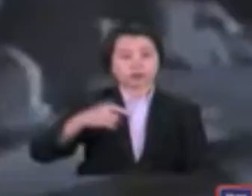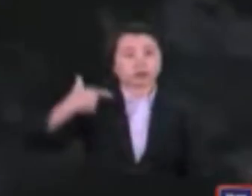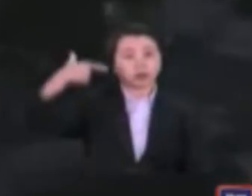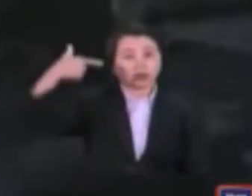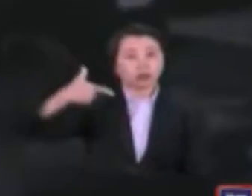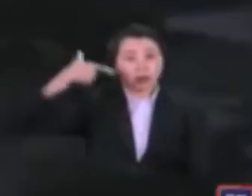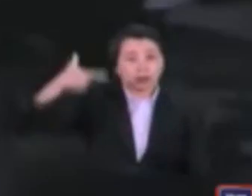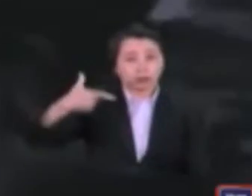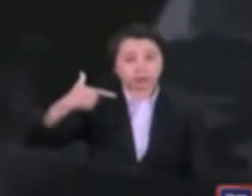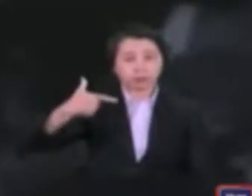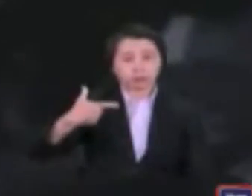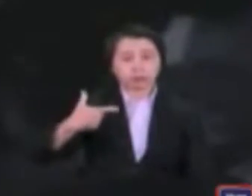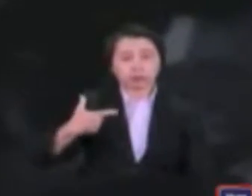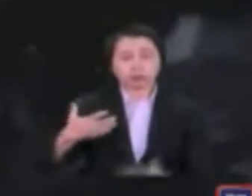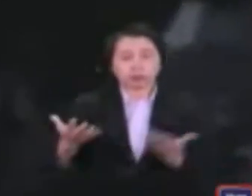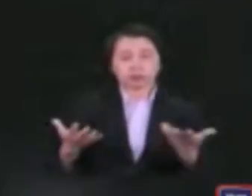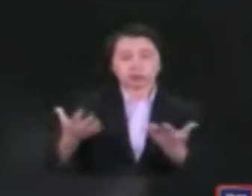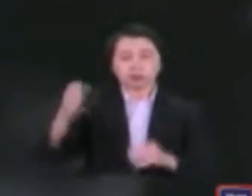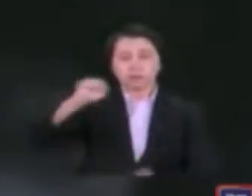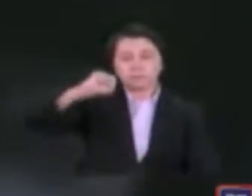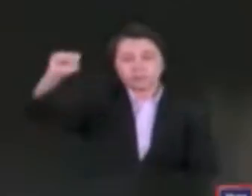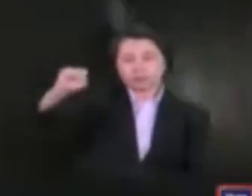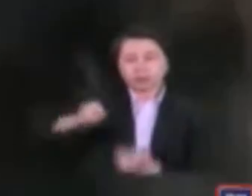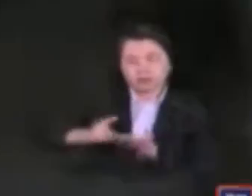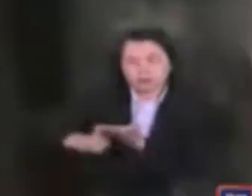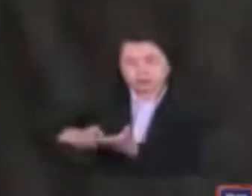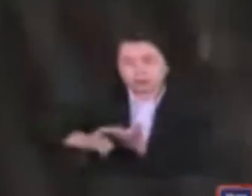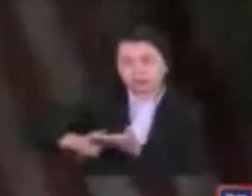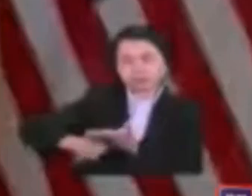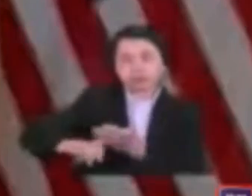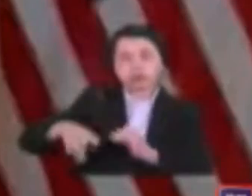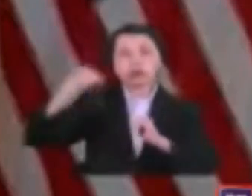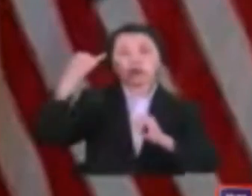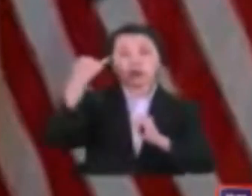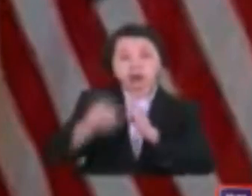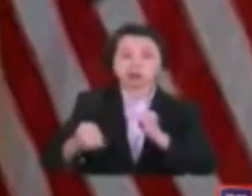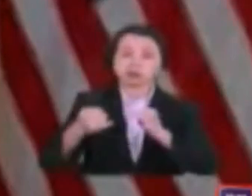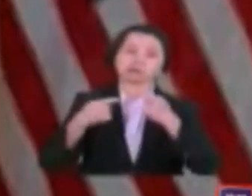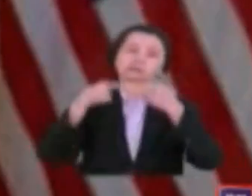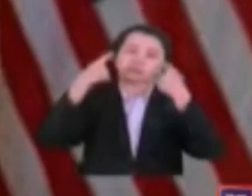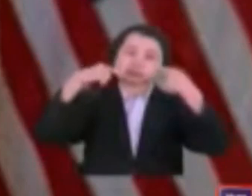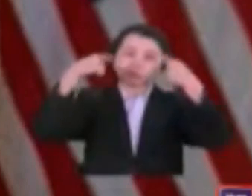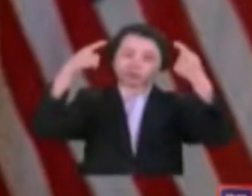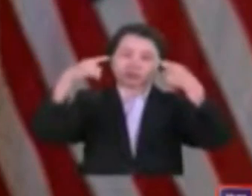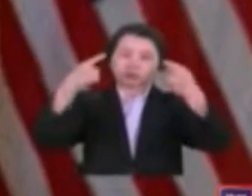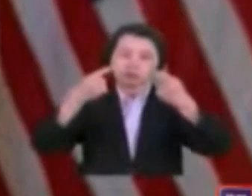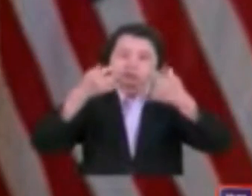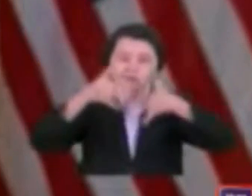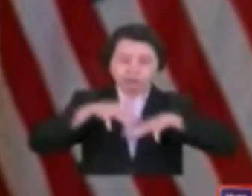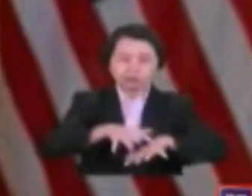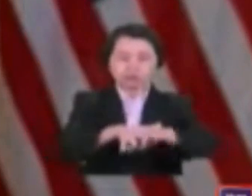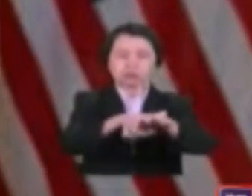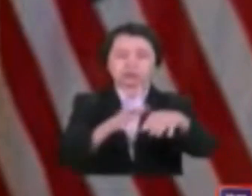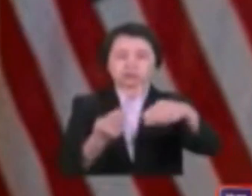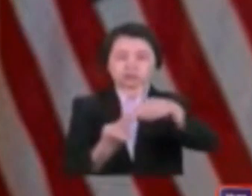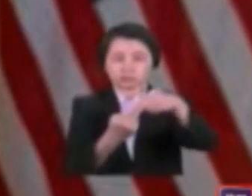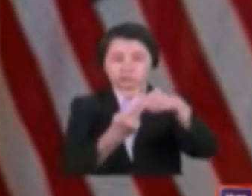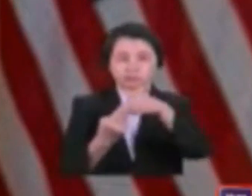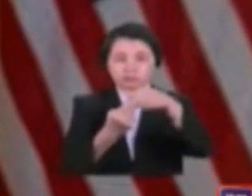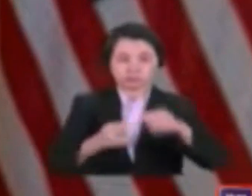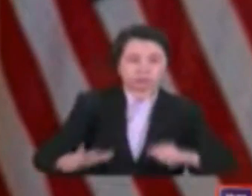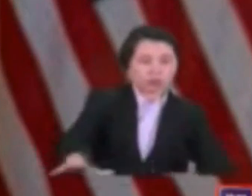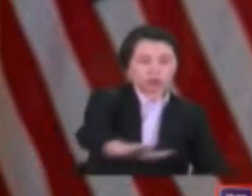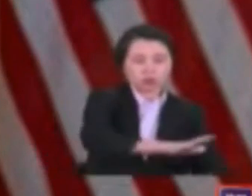London. Nilai kemerdekaan inilah akhirnya yang telah berjaya memupuk perpaduan